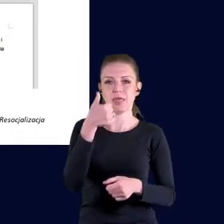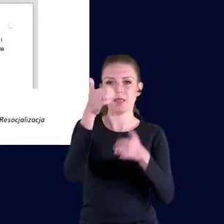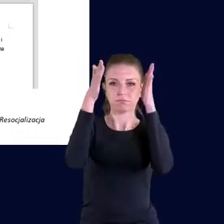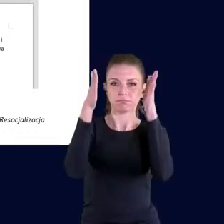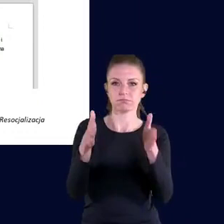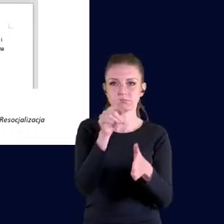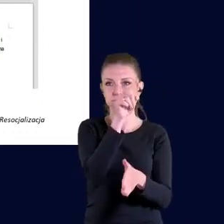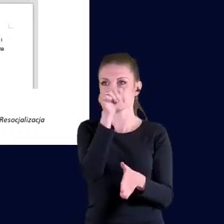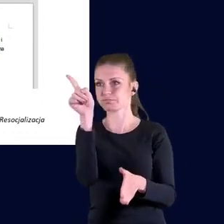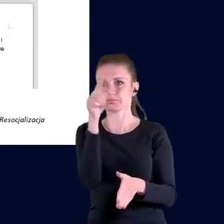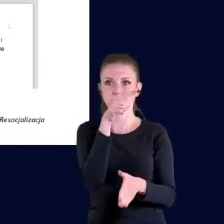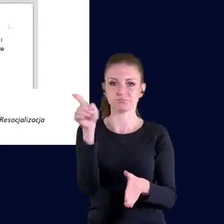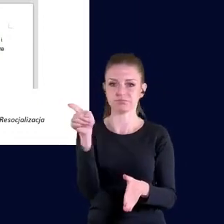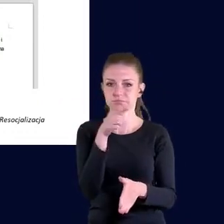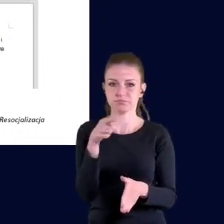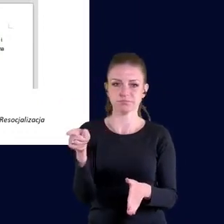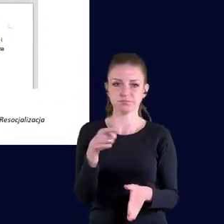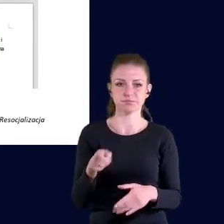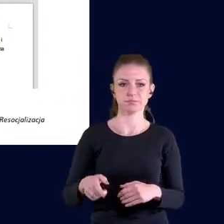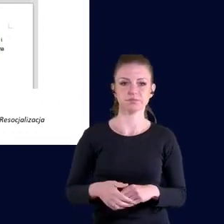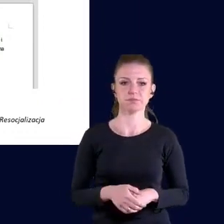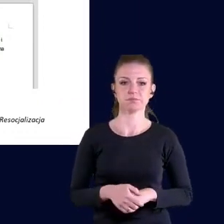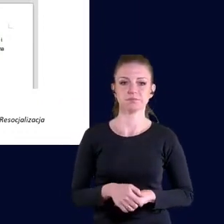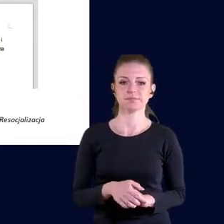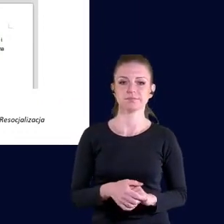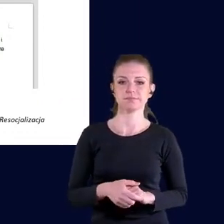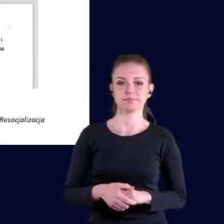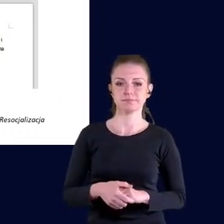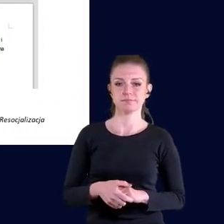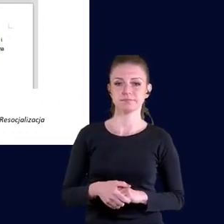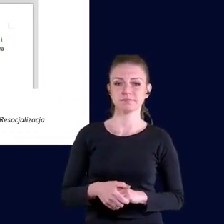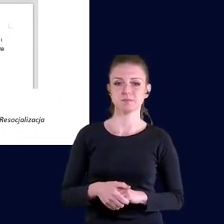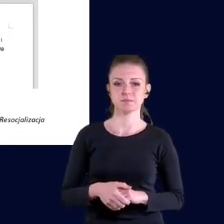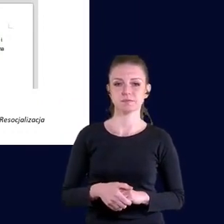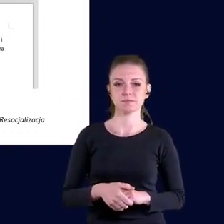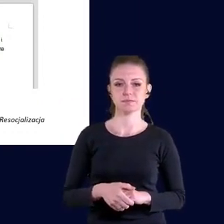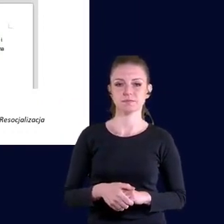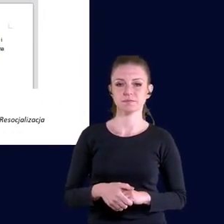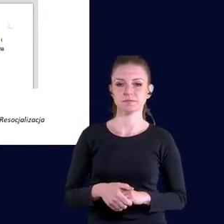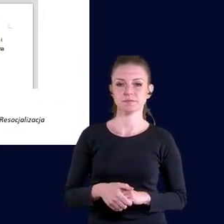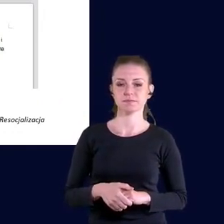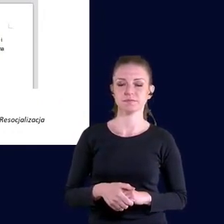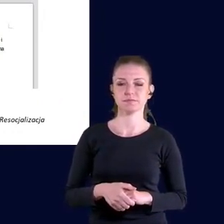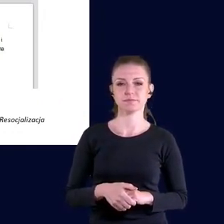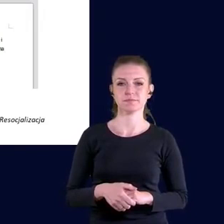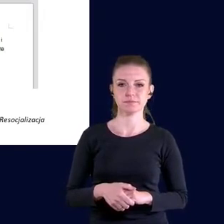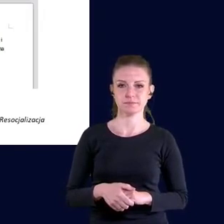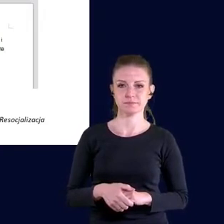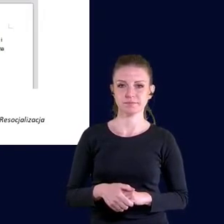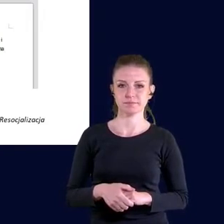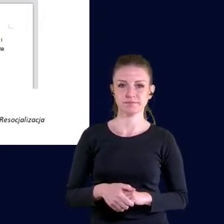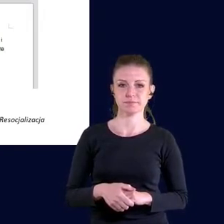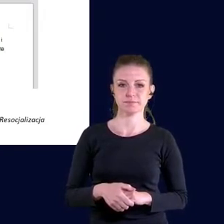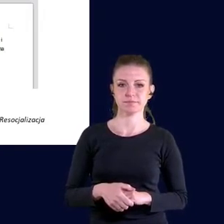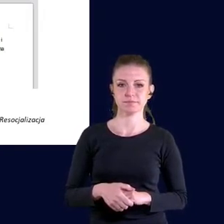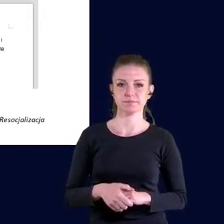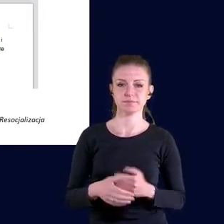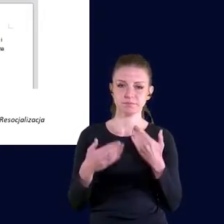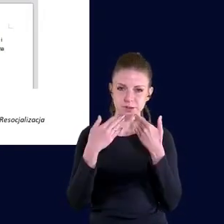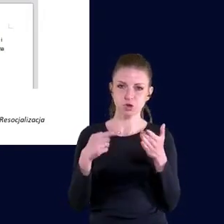Natomiast w wielu przypadkach tę dostępność materiałów mogą mogą podnieść